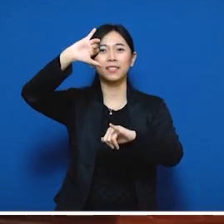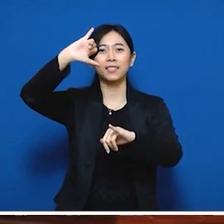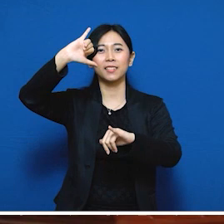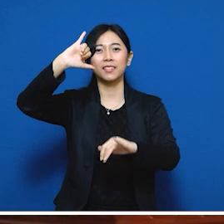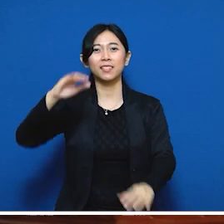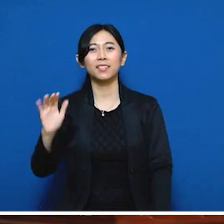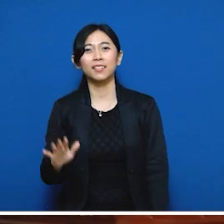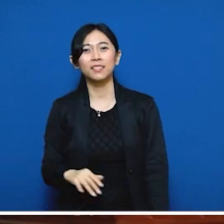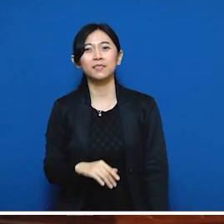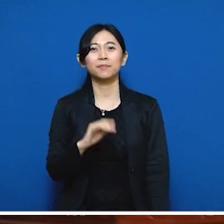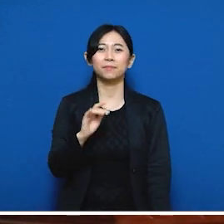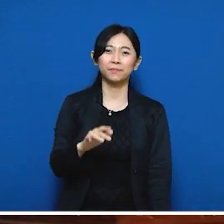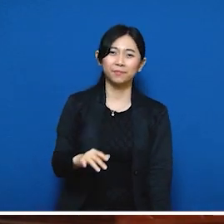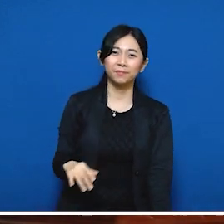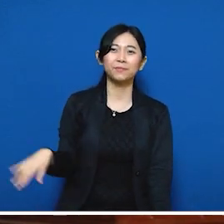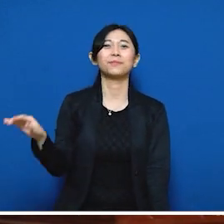abadi.